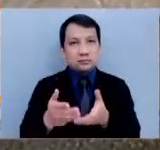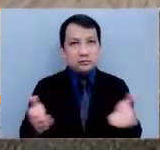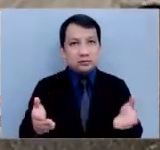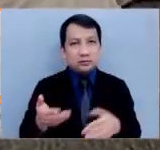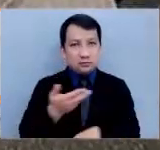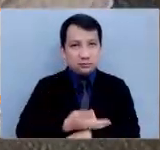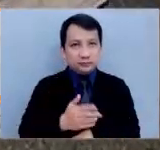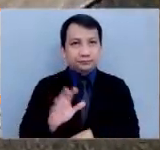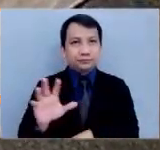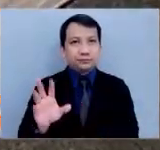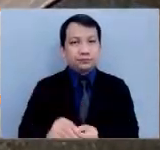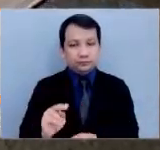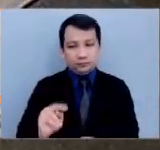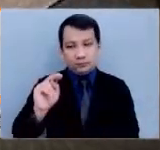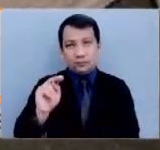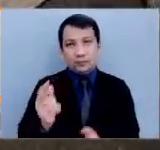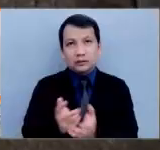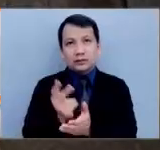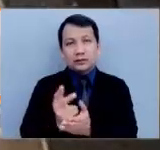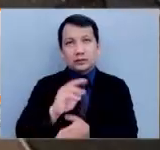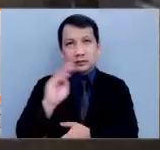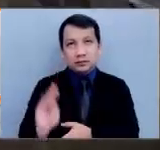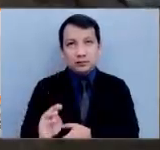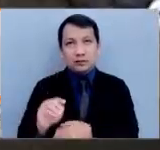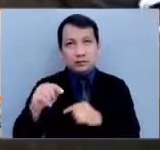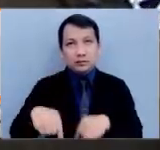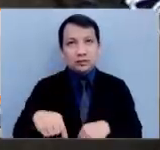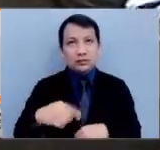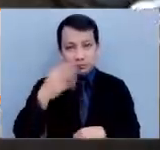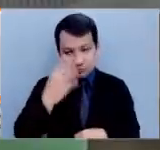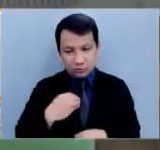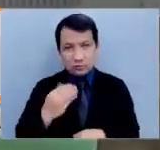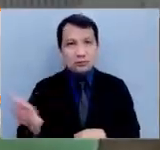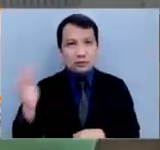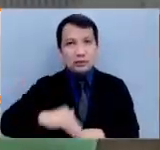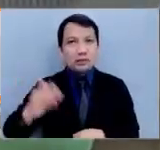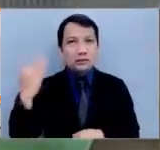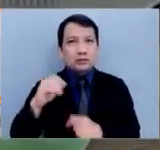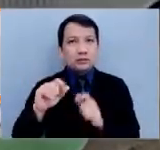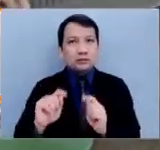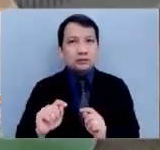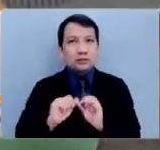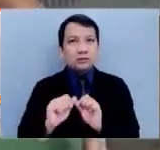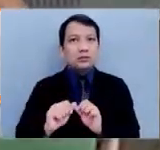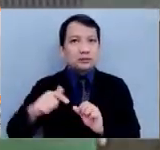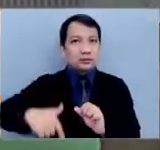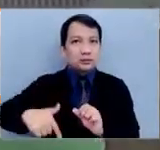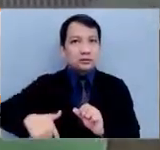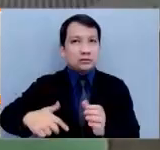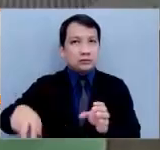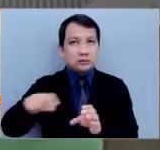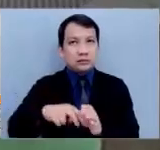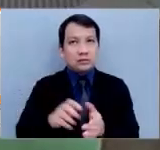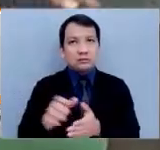sahig ng Northport Passenger Terminal sa Maynila. Dito na kasi sila natutulog mula pa nung Sabado para hindi raw sana mahuli sa biyahe papuntang